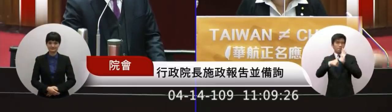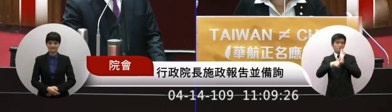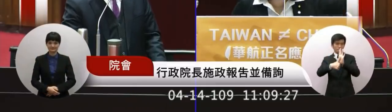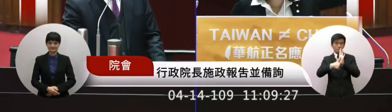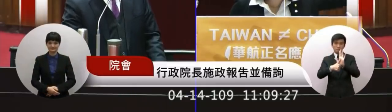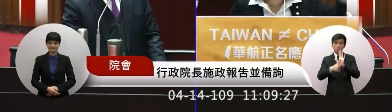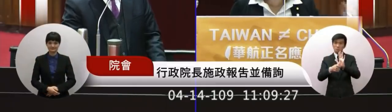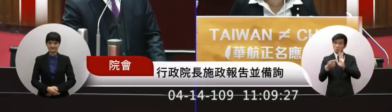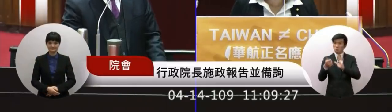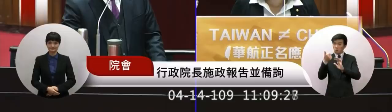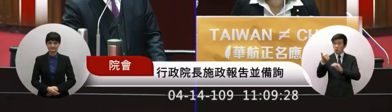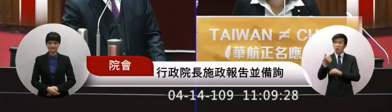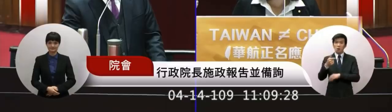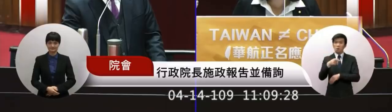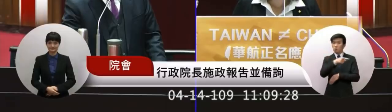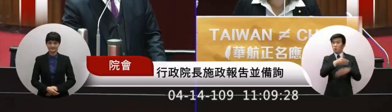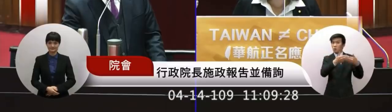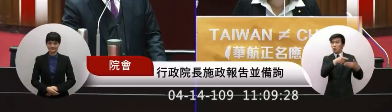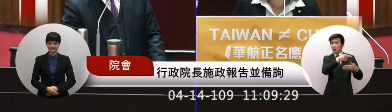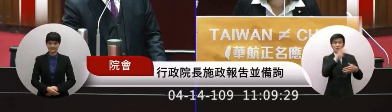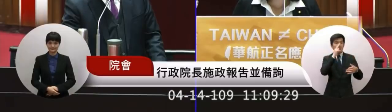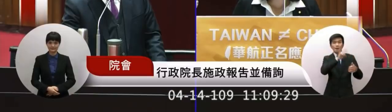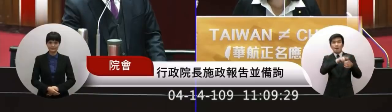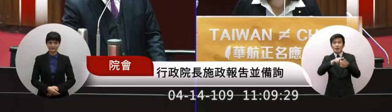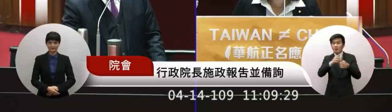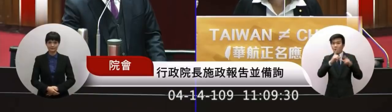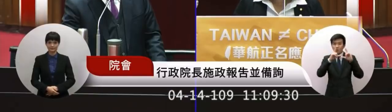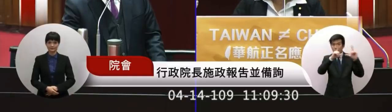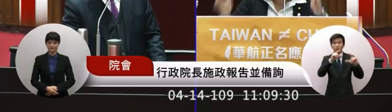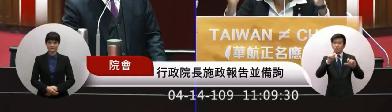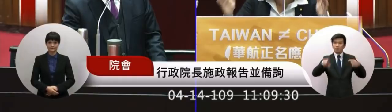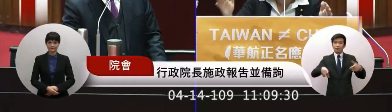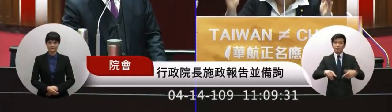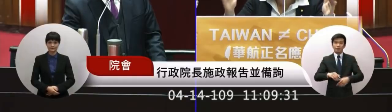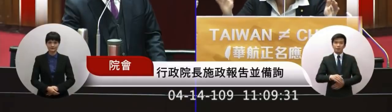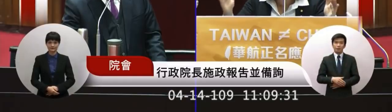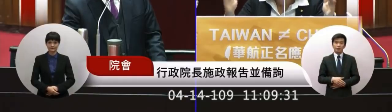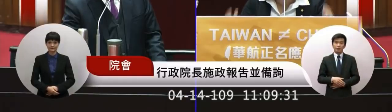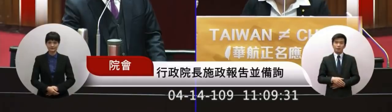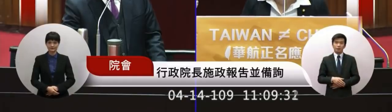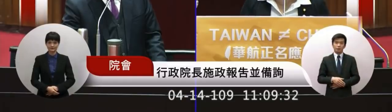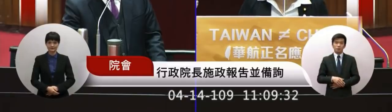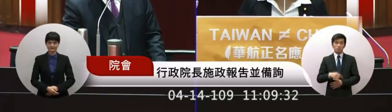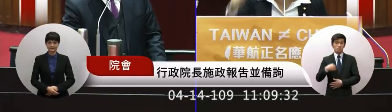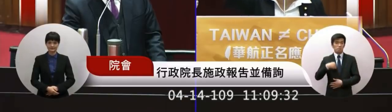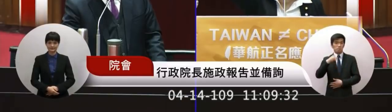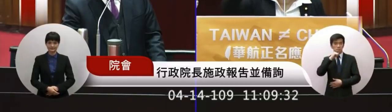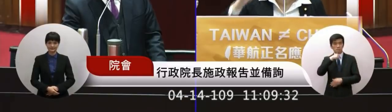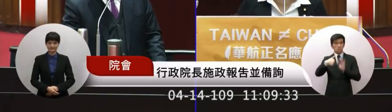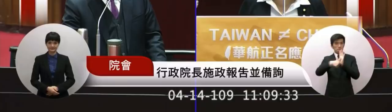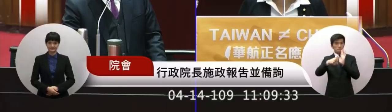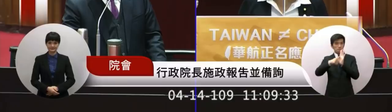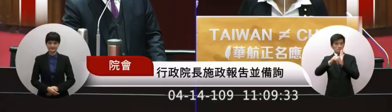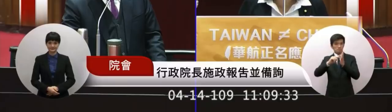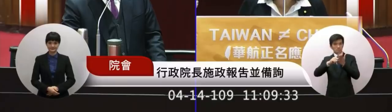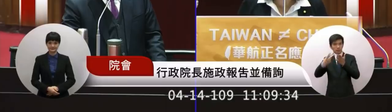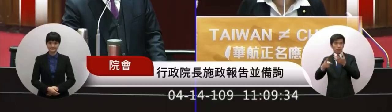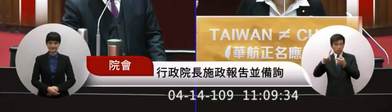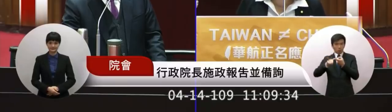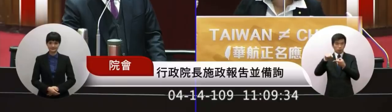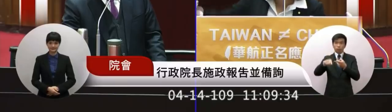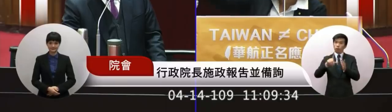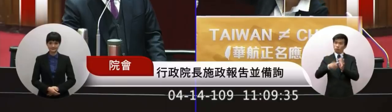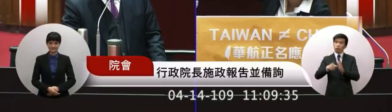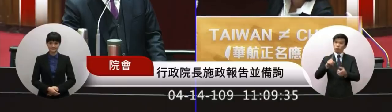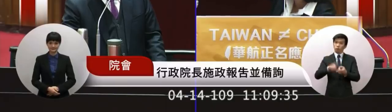名聲不是像阿強那種海人的那種名聲所以我們要改這個名最好的時候來